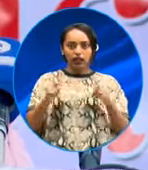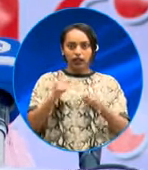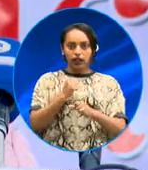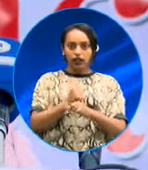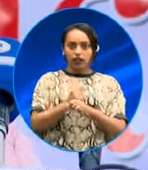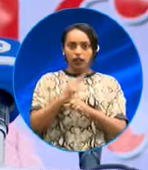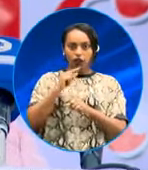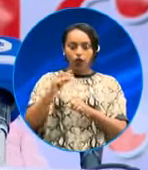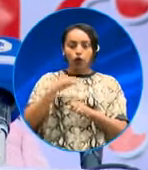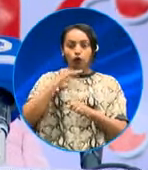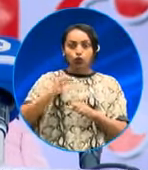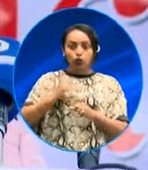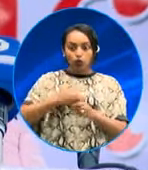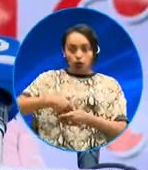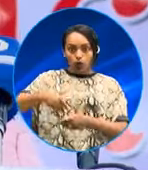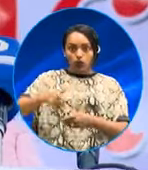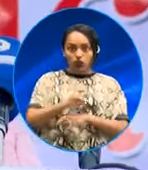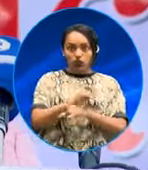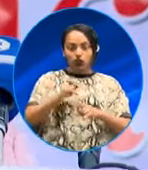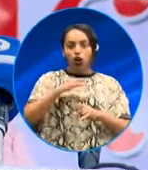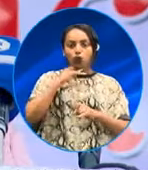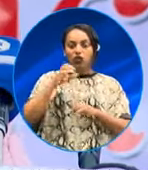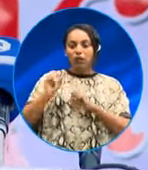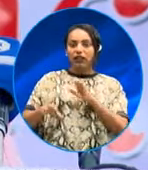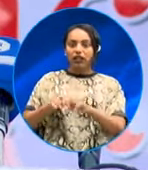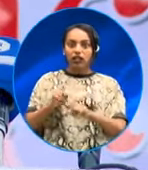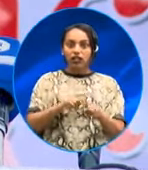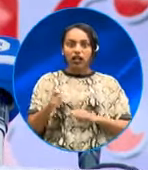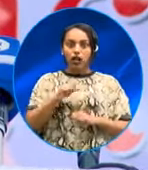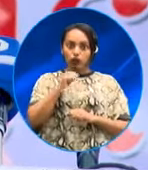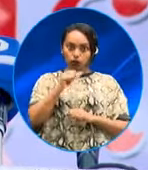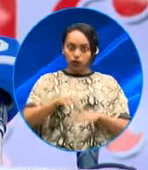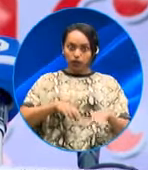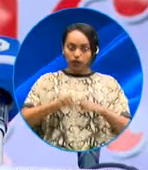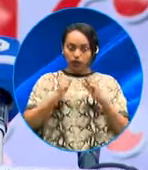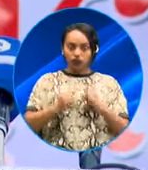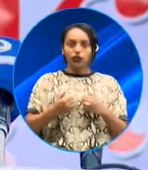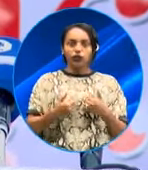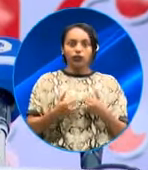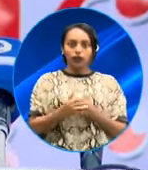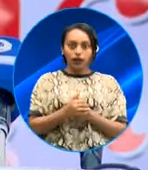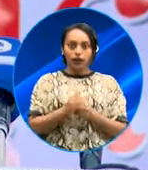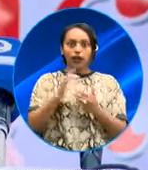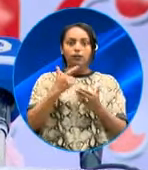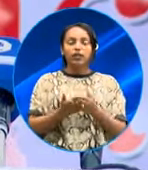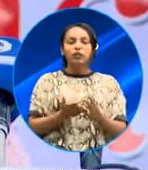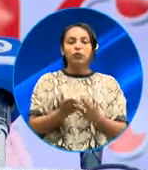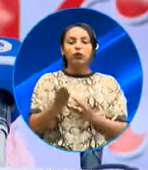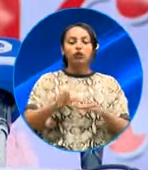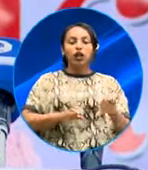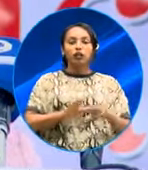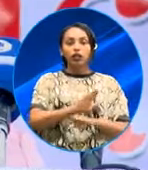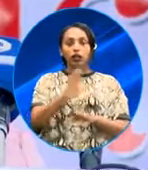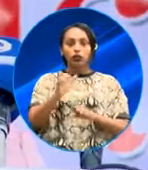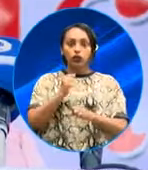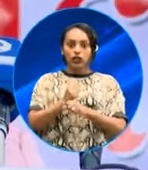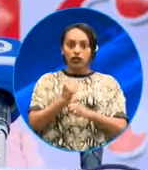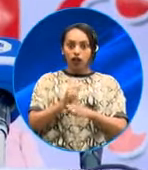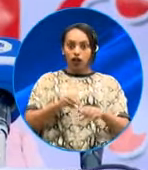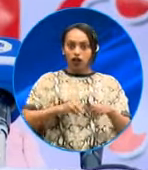ነው። ቦዎቻችን የውሃ መውረጃ እንጂ የቆሻሻ መጣያ እንዳይሆኑ ማድረግ ችለናል። በዚህ በኩል ያደረጋችሁት